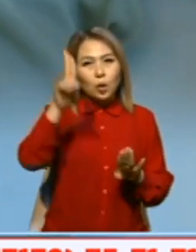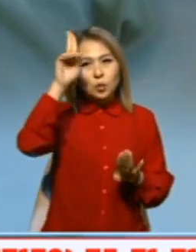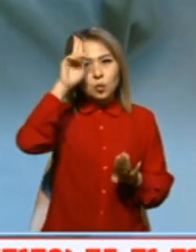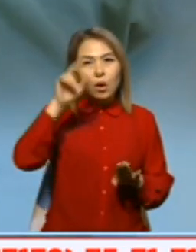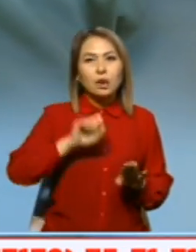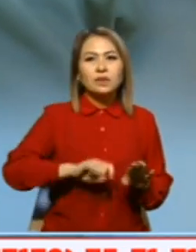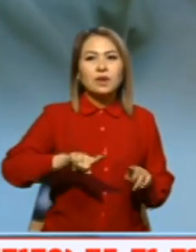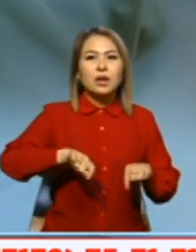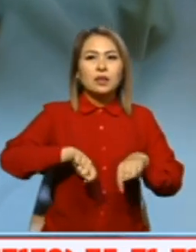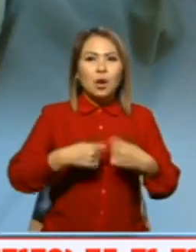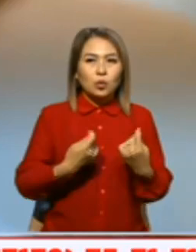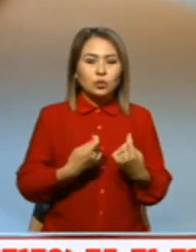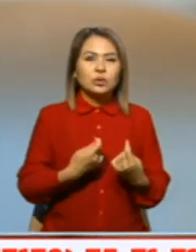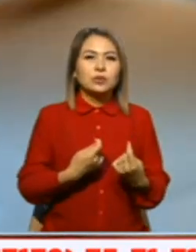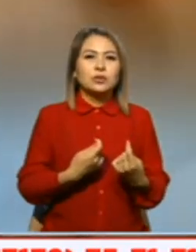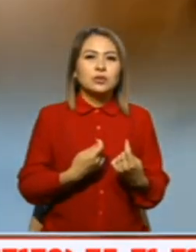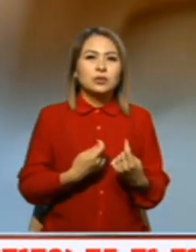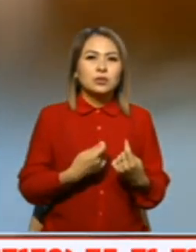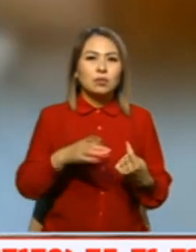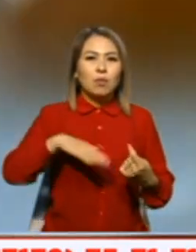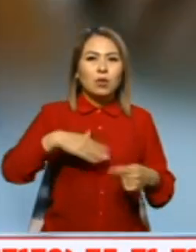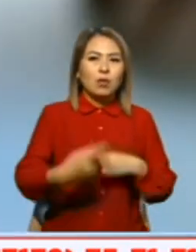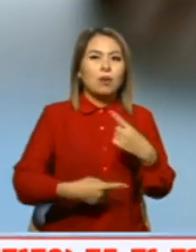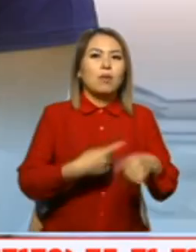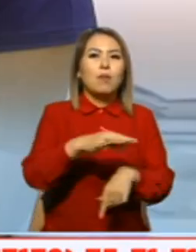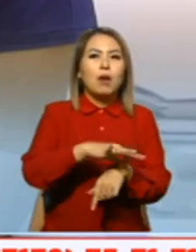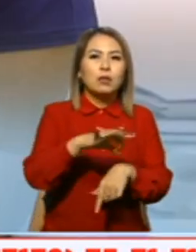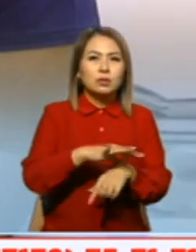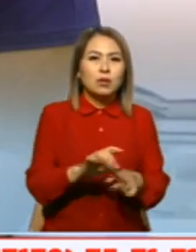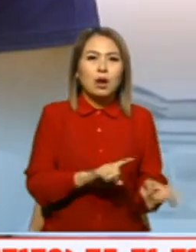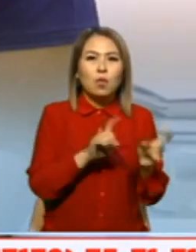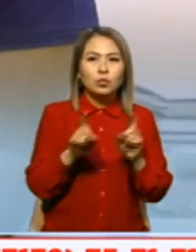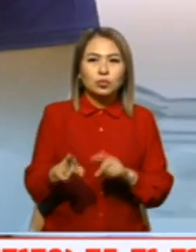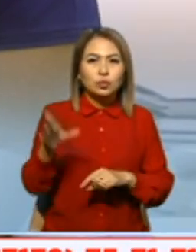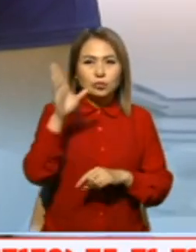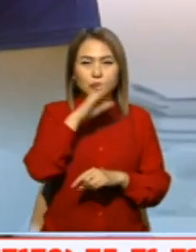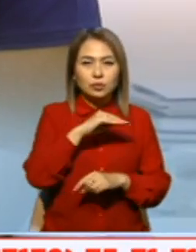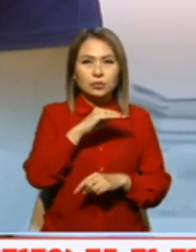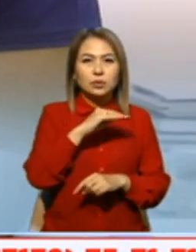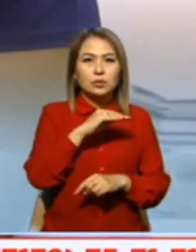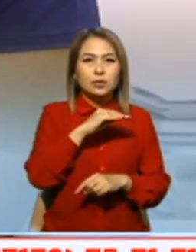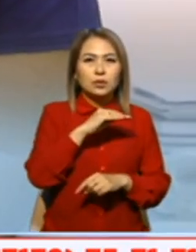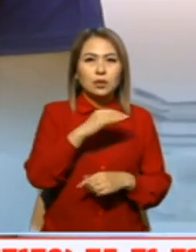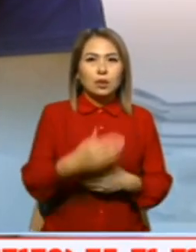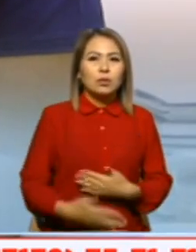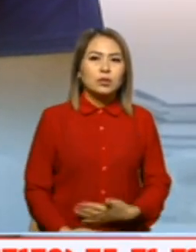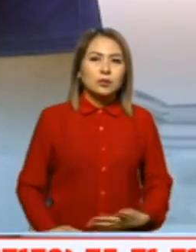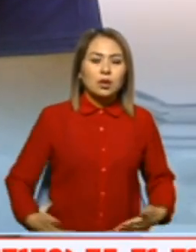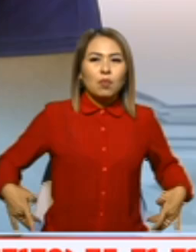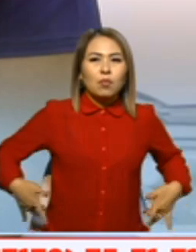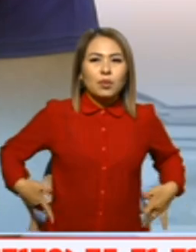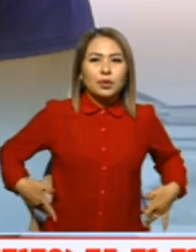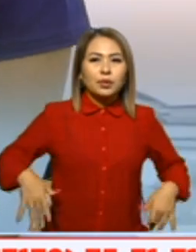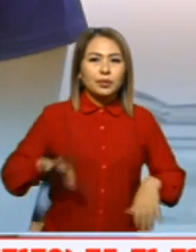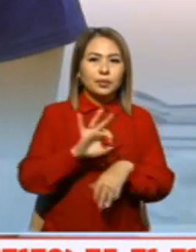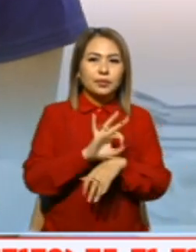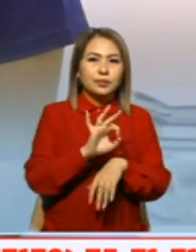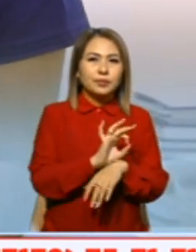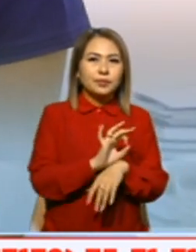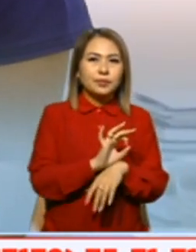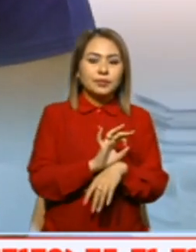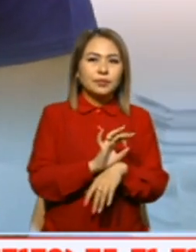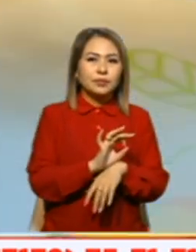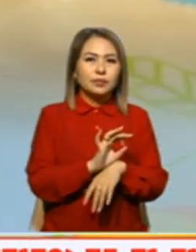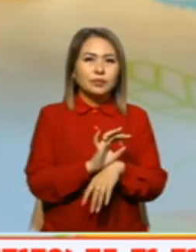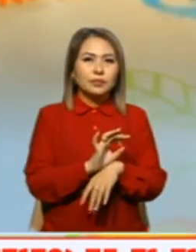бұзылуы физиологиялық, кейін патологиялық ауысы мүмкін. Бұл жаңа қуып және бүйрек жүйесіне қатты